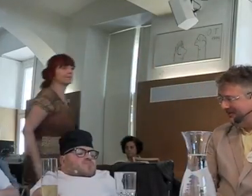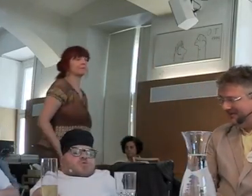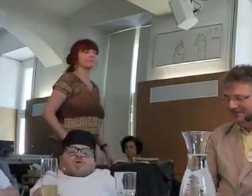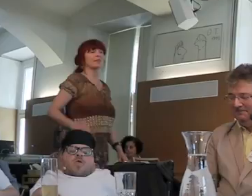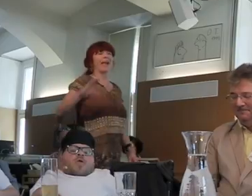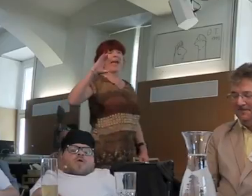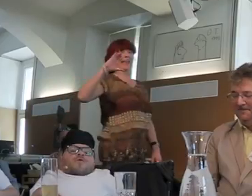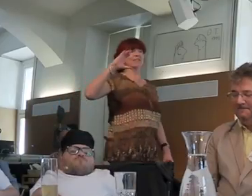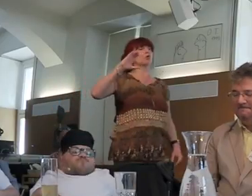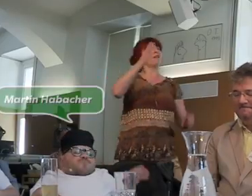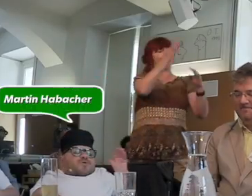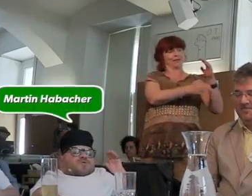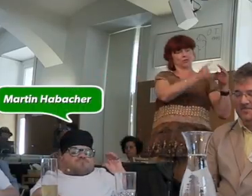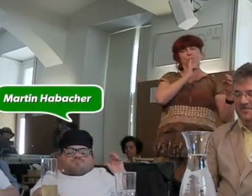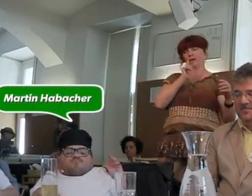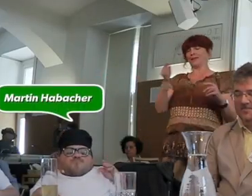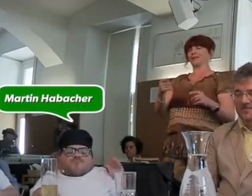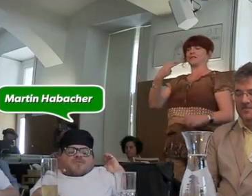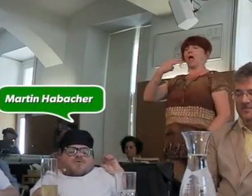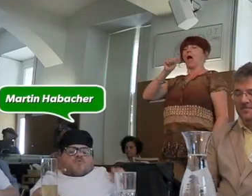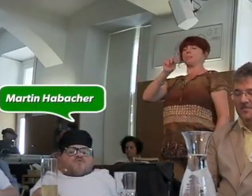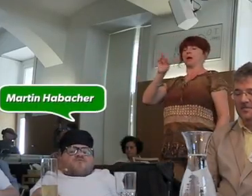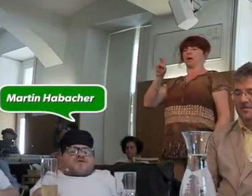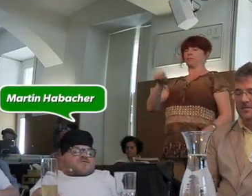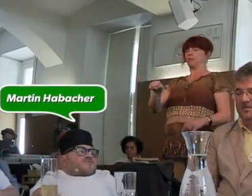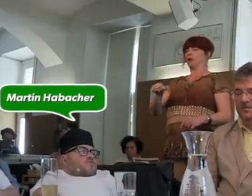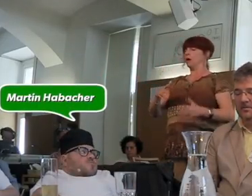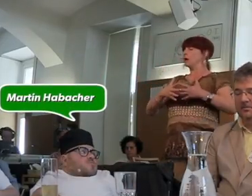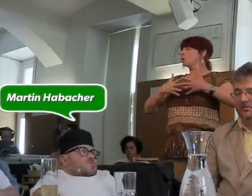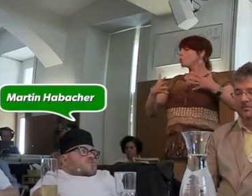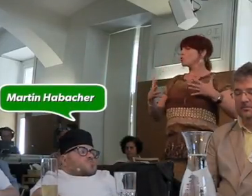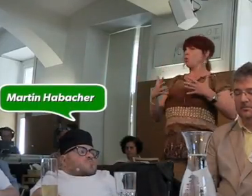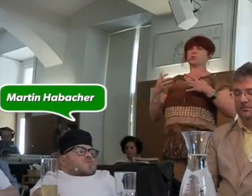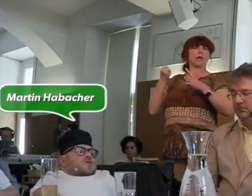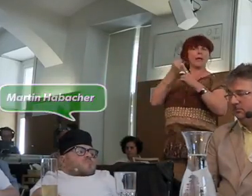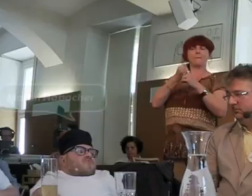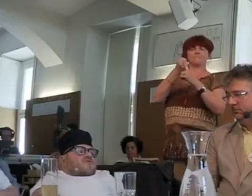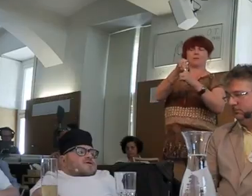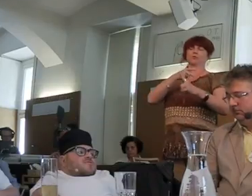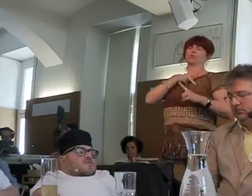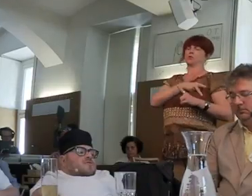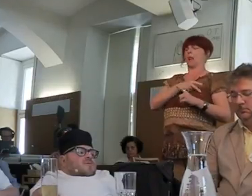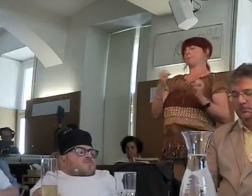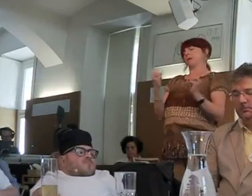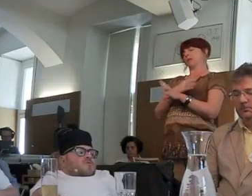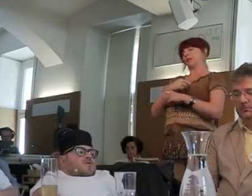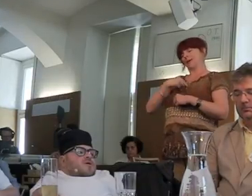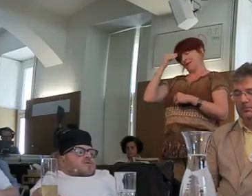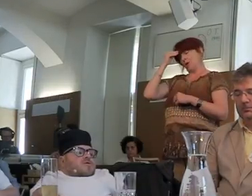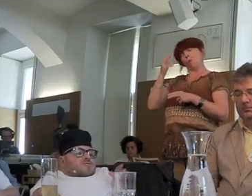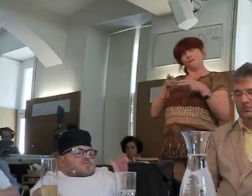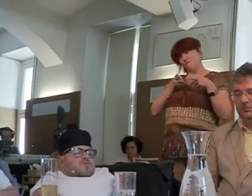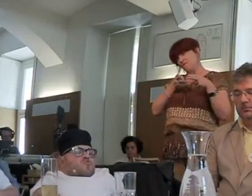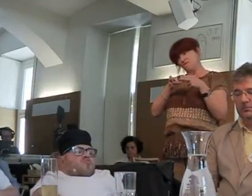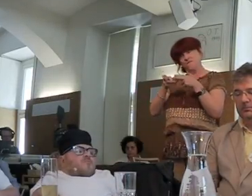bitte. Ja, ich bin ein großer Verfechter von Social Media. Ich glaube, der Weg, damit wir